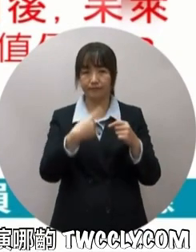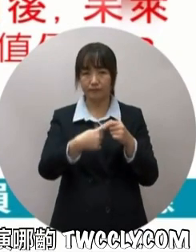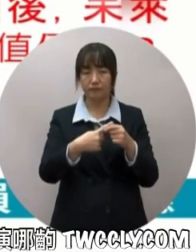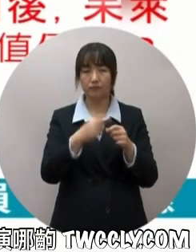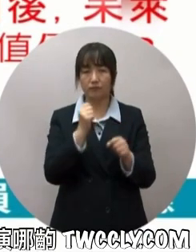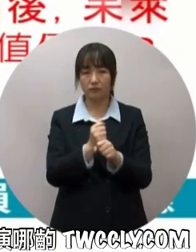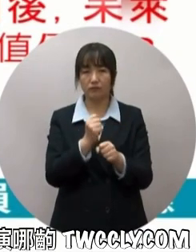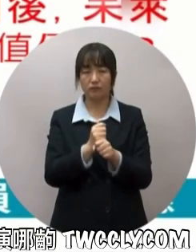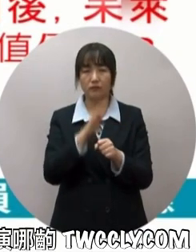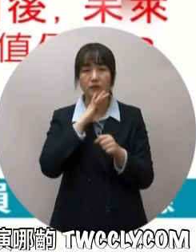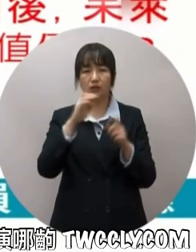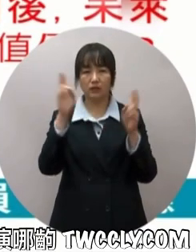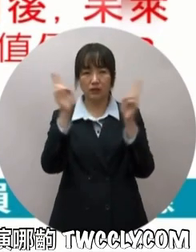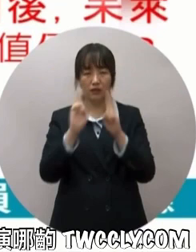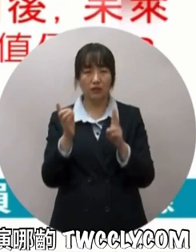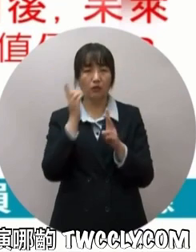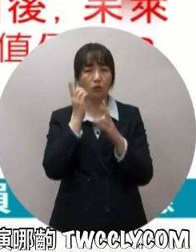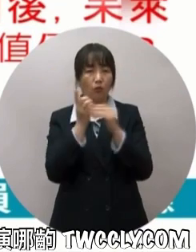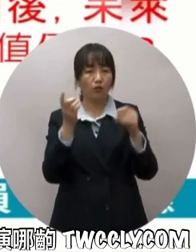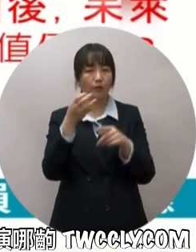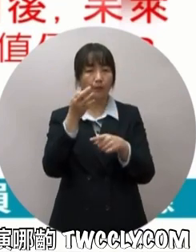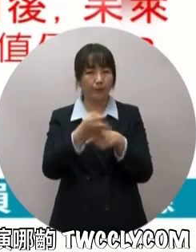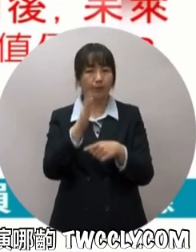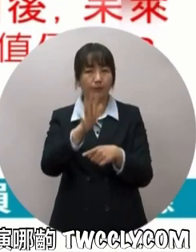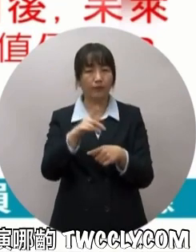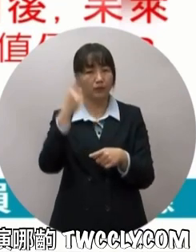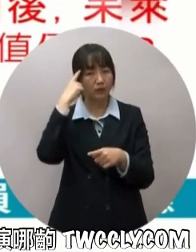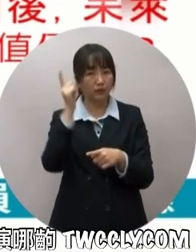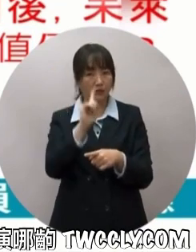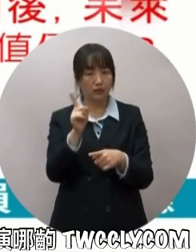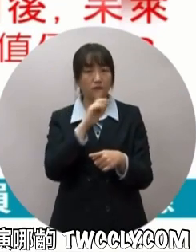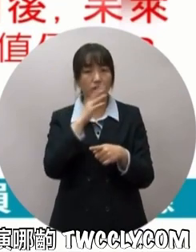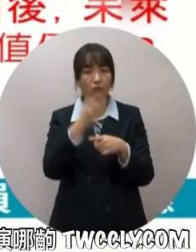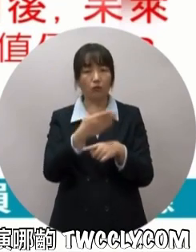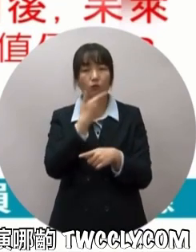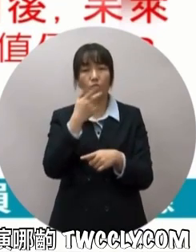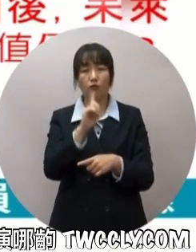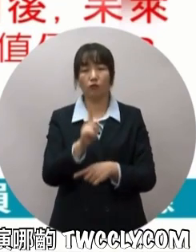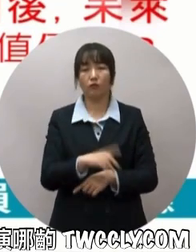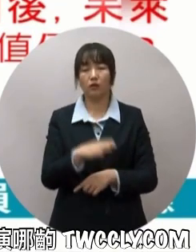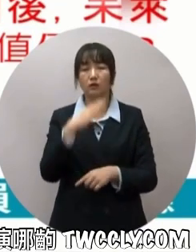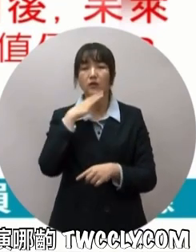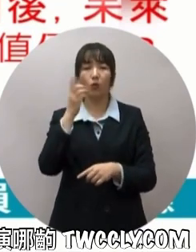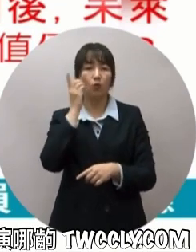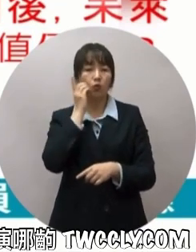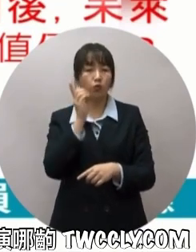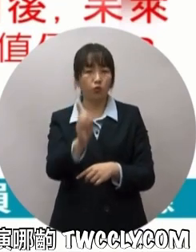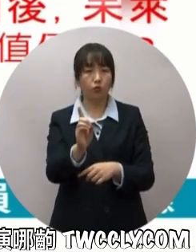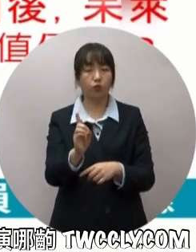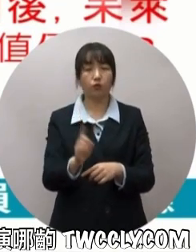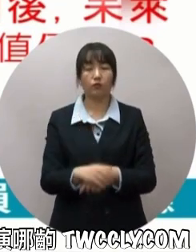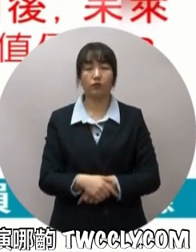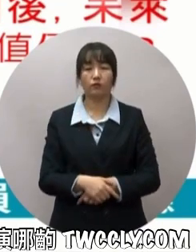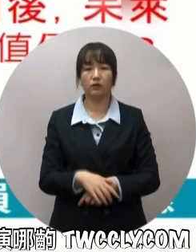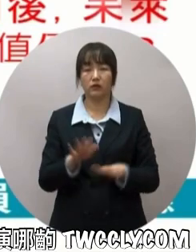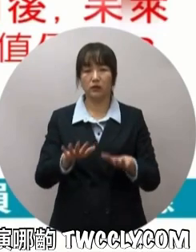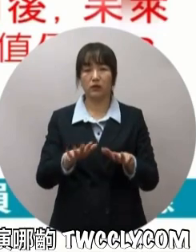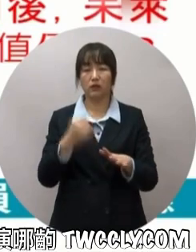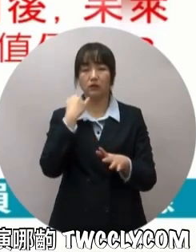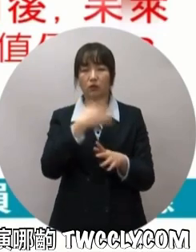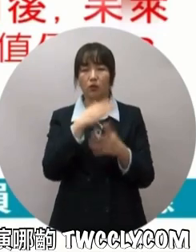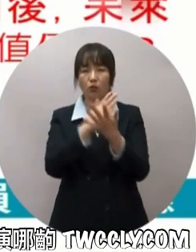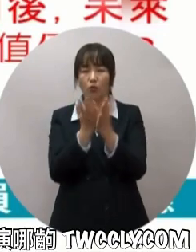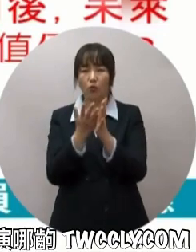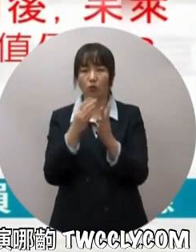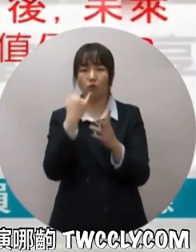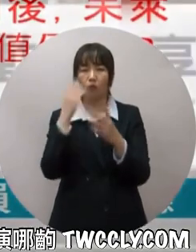推動了一個電子支付的優惠院長你知道是什麼電子支付優惠嗎就是我們拿我們的手機有沒有對我們現在手機不是綁